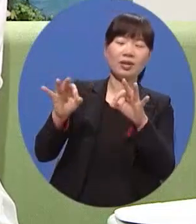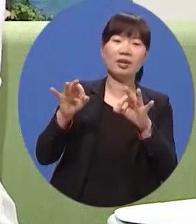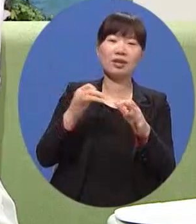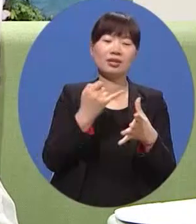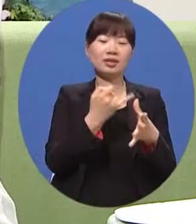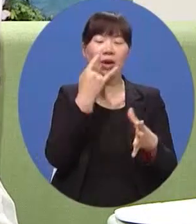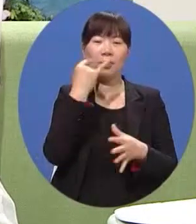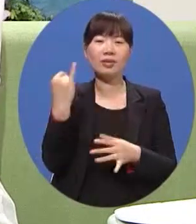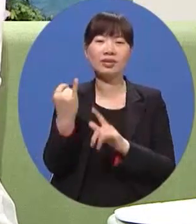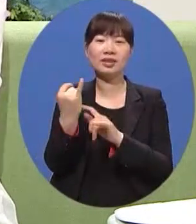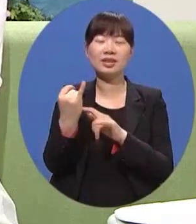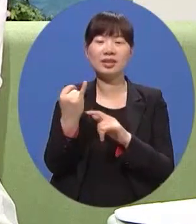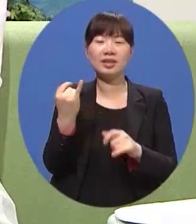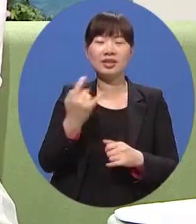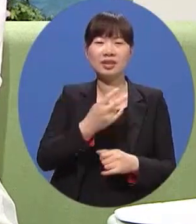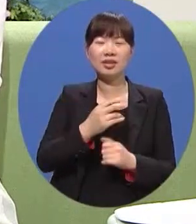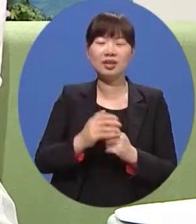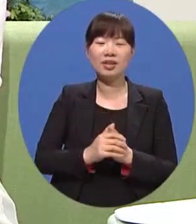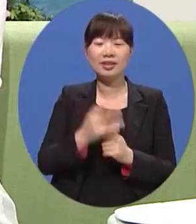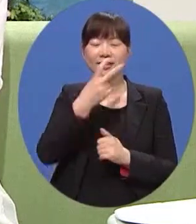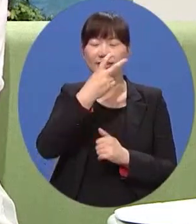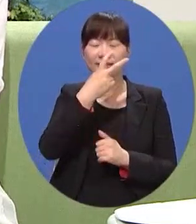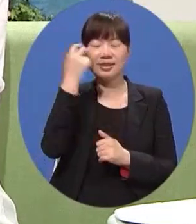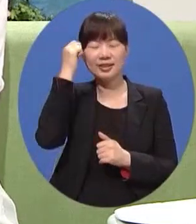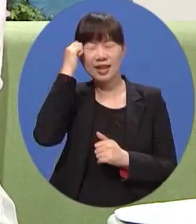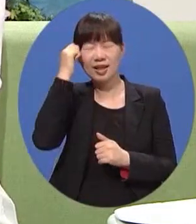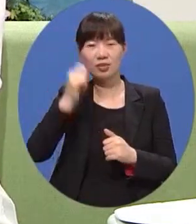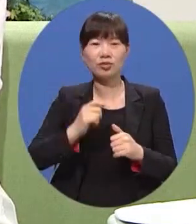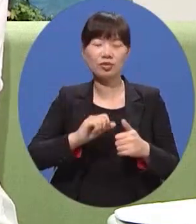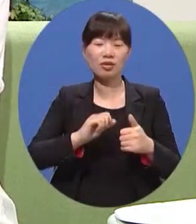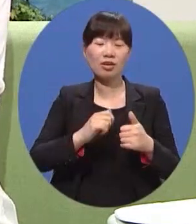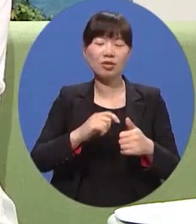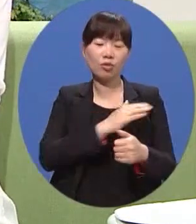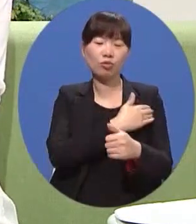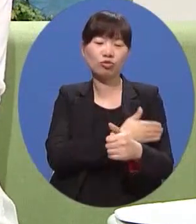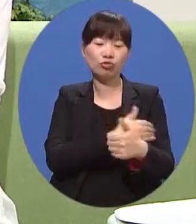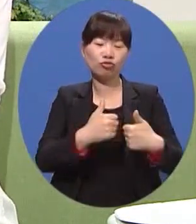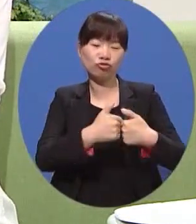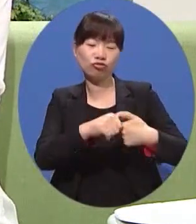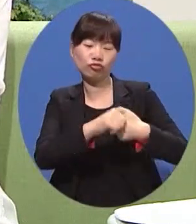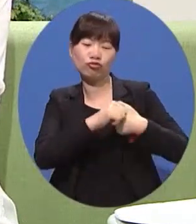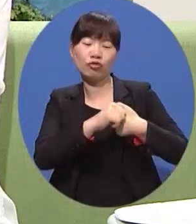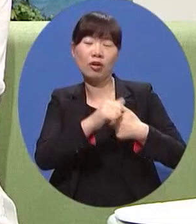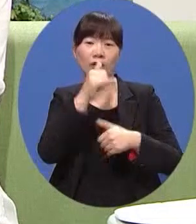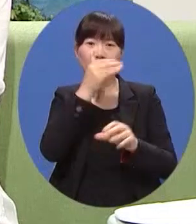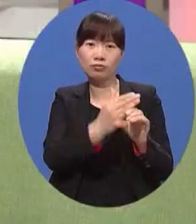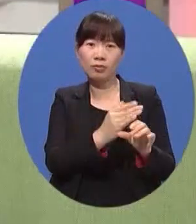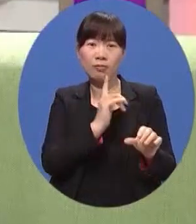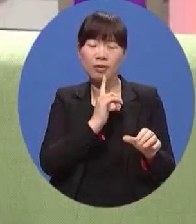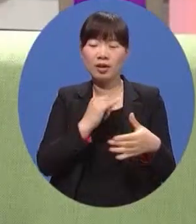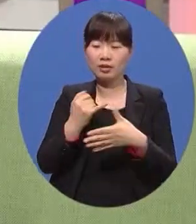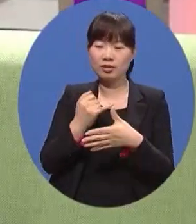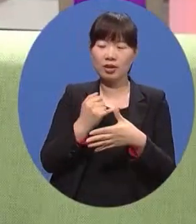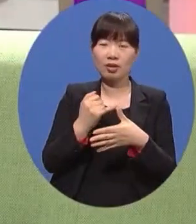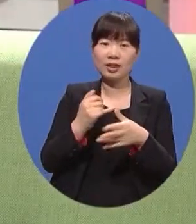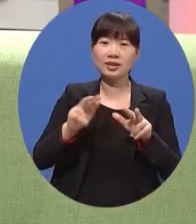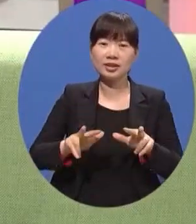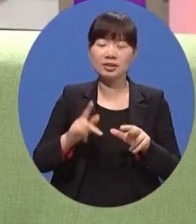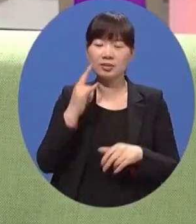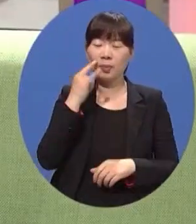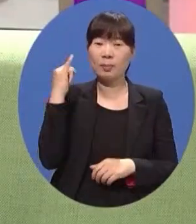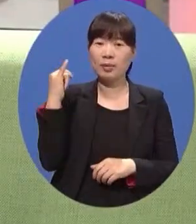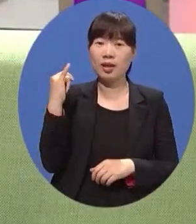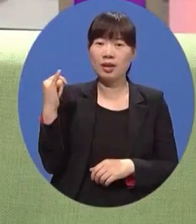금채와 어머님이 그 잠으로 주도권 다툼을 하고 있다고 그렇게 봤는데 그 어떤 내용인가요? 그러니까 금채가 사실